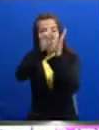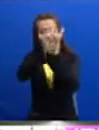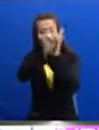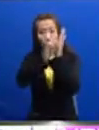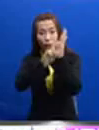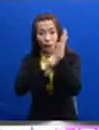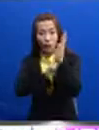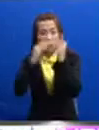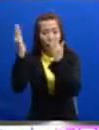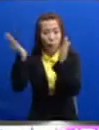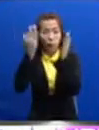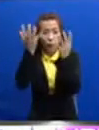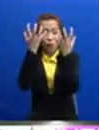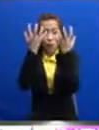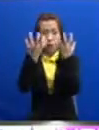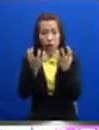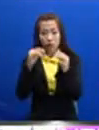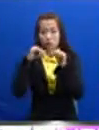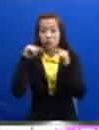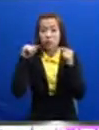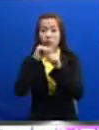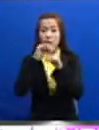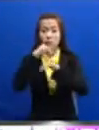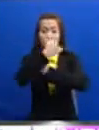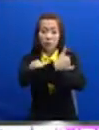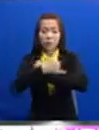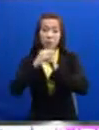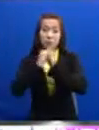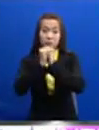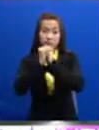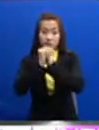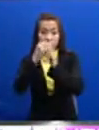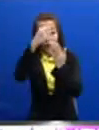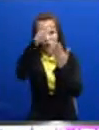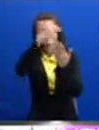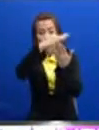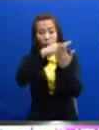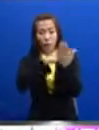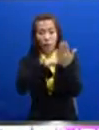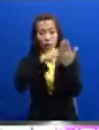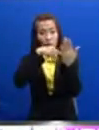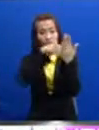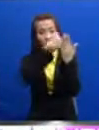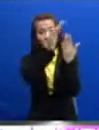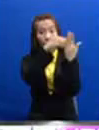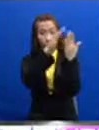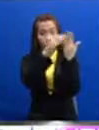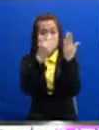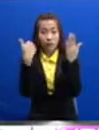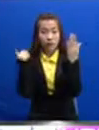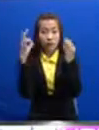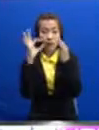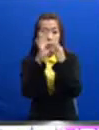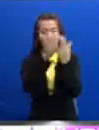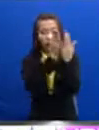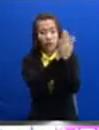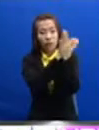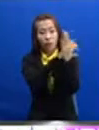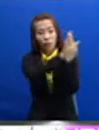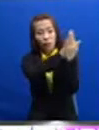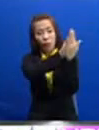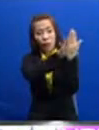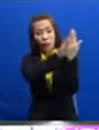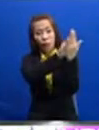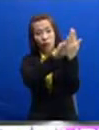สูงกำลังค่อนข้างแรงจากประเทศจีนยังคงแผ่ปกคลุมประเทศไทยตอนบนประกอบกับมีคลื่นกระแสลมตะวันตกกำลัง